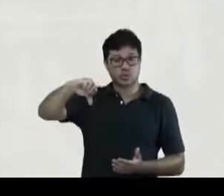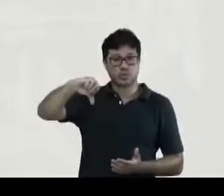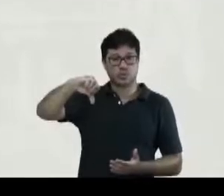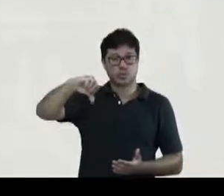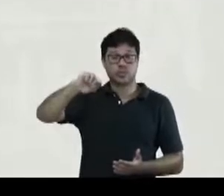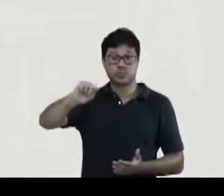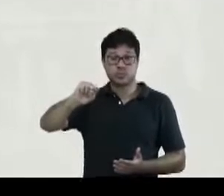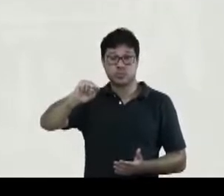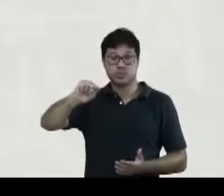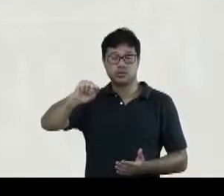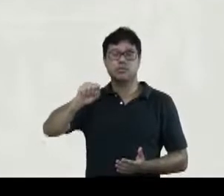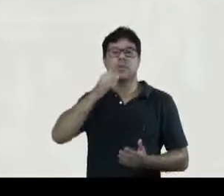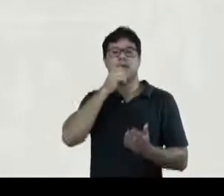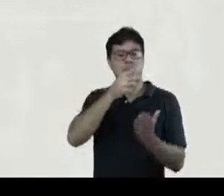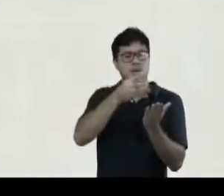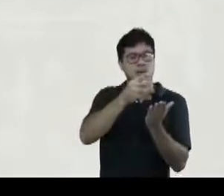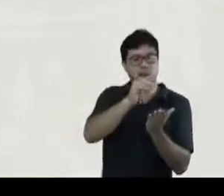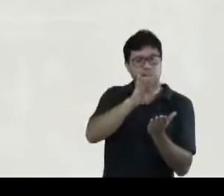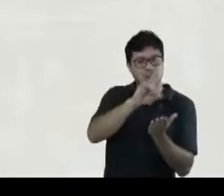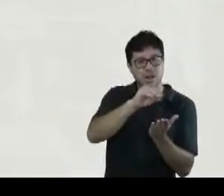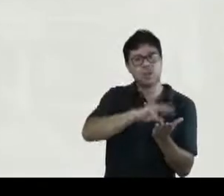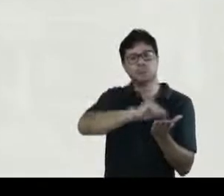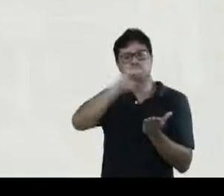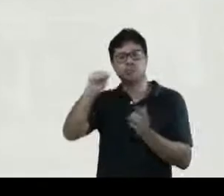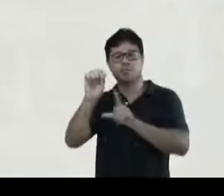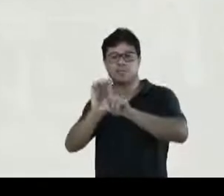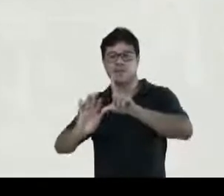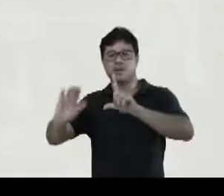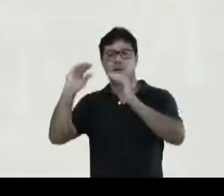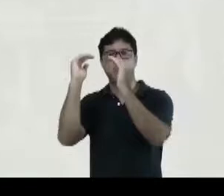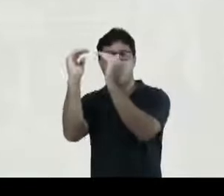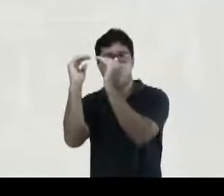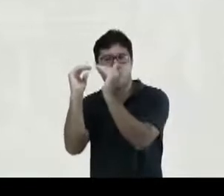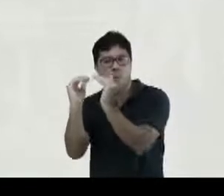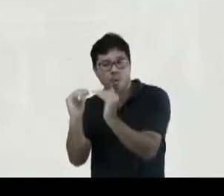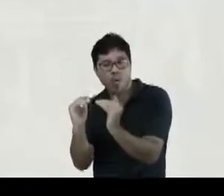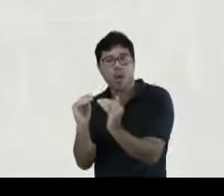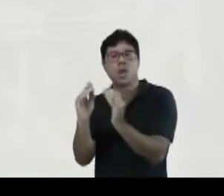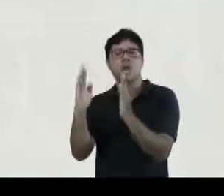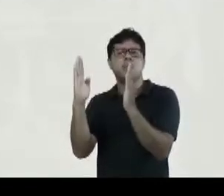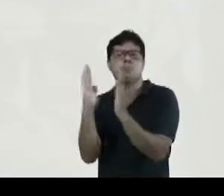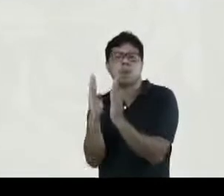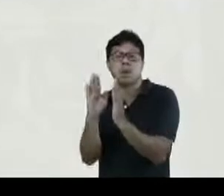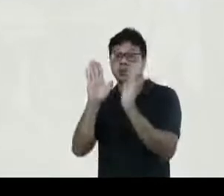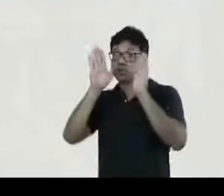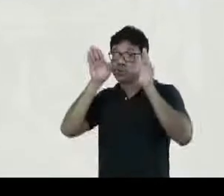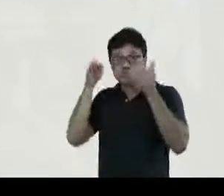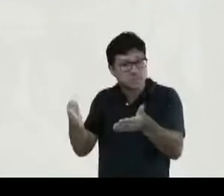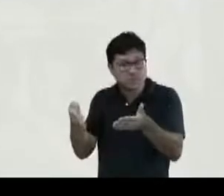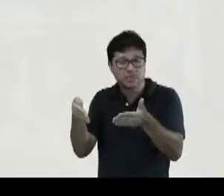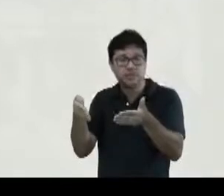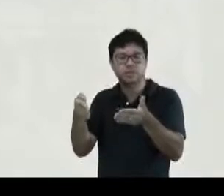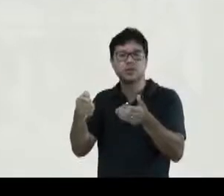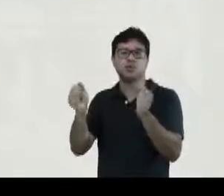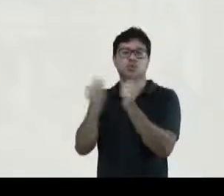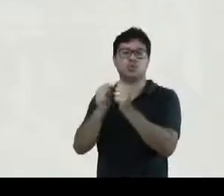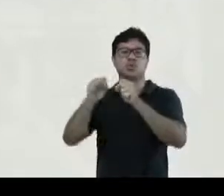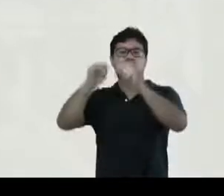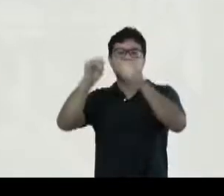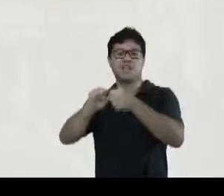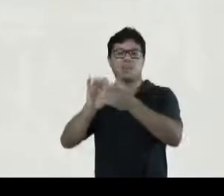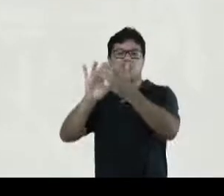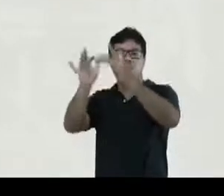und große Spezialkataloge neben umfassenden Verbundsystemen. Im Bereich des